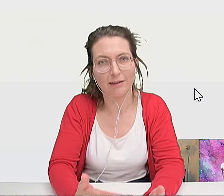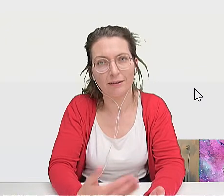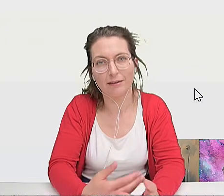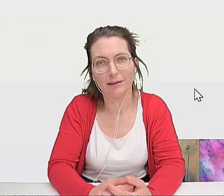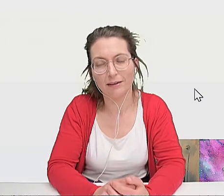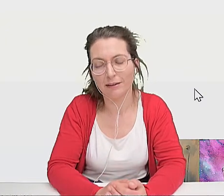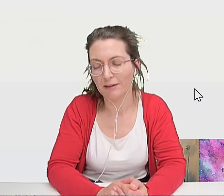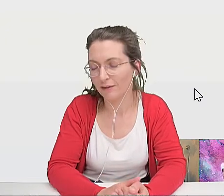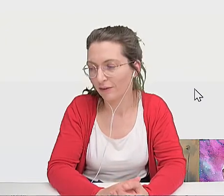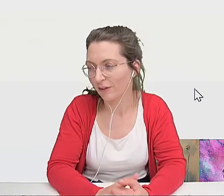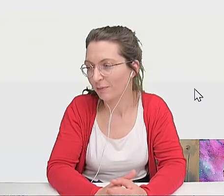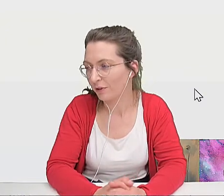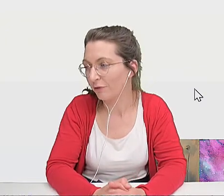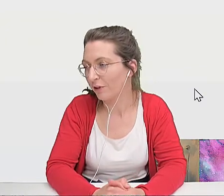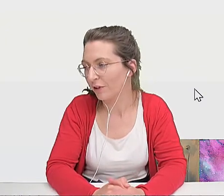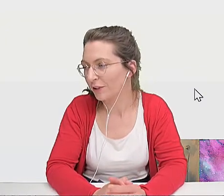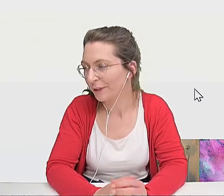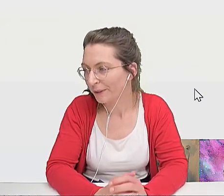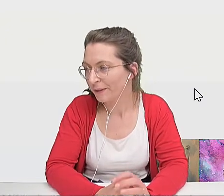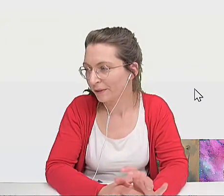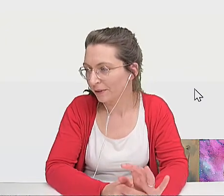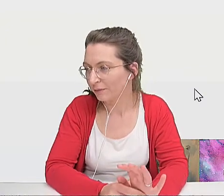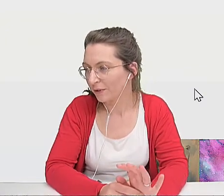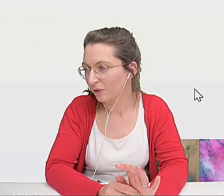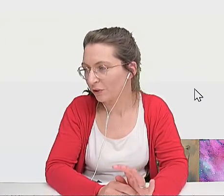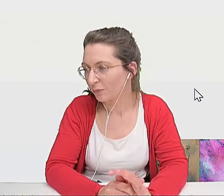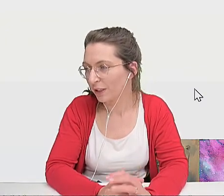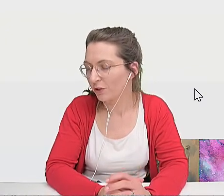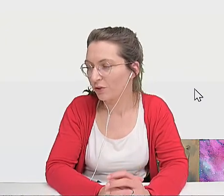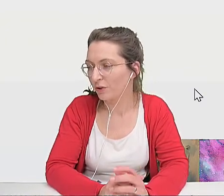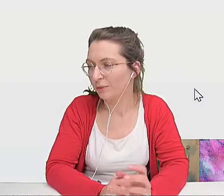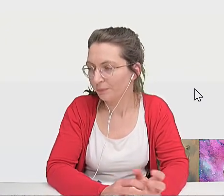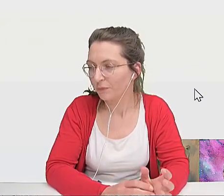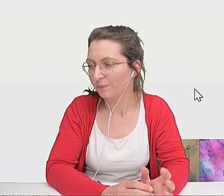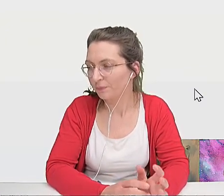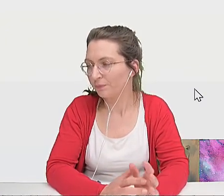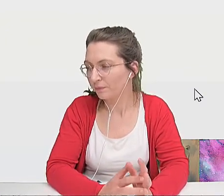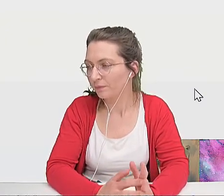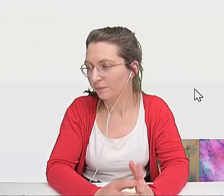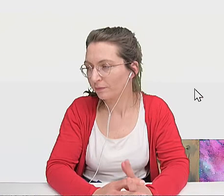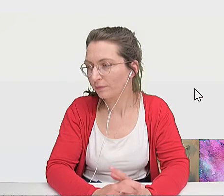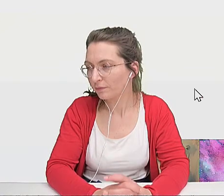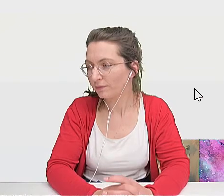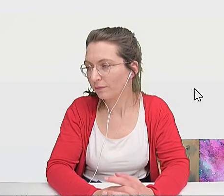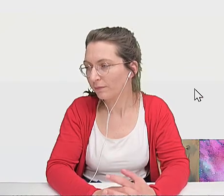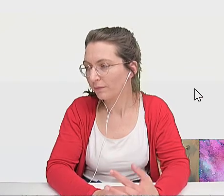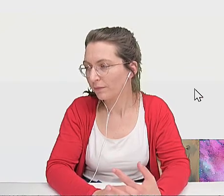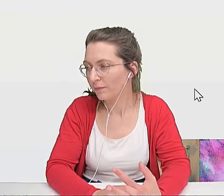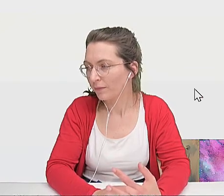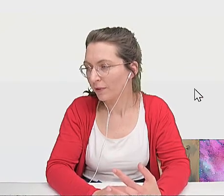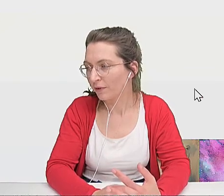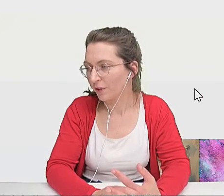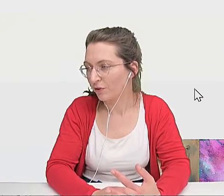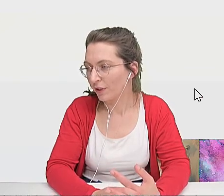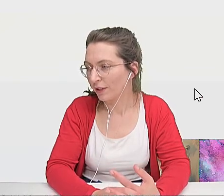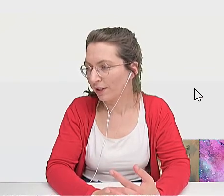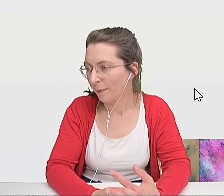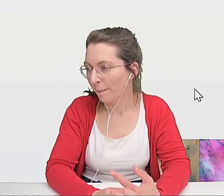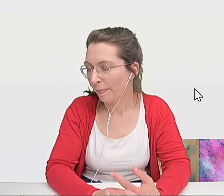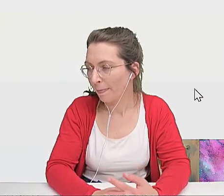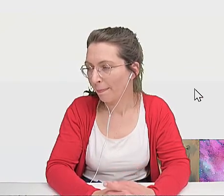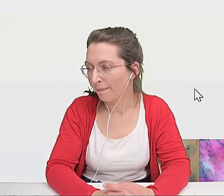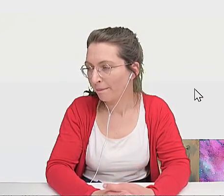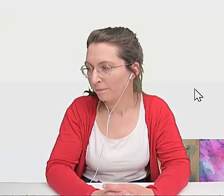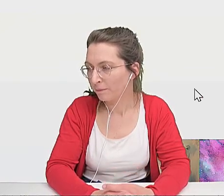tatsächlich in sich selbst erfordert. Ne? Das ist ja schon mal ganz toll. Genau. Und die